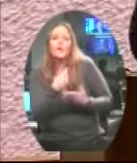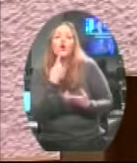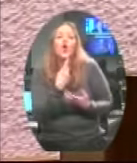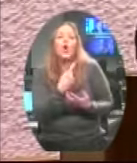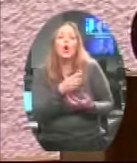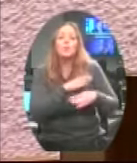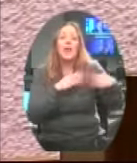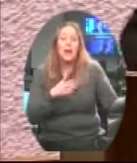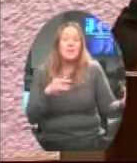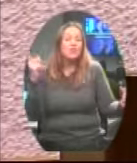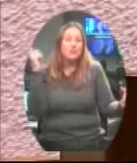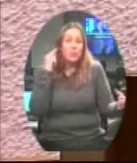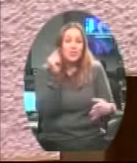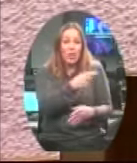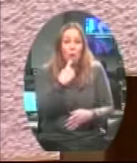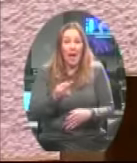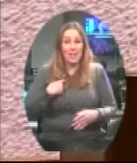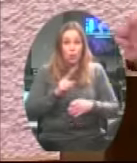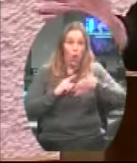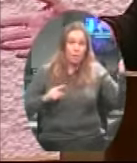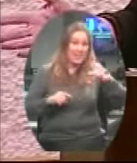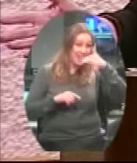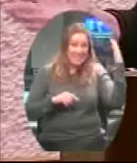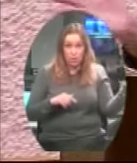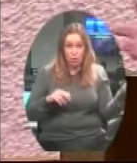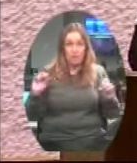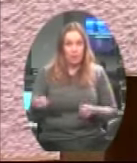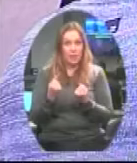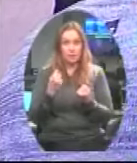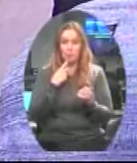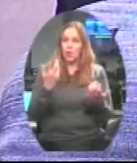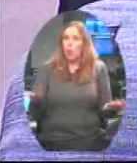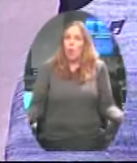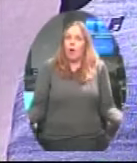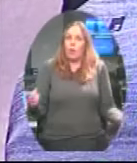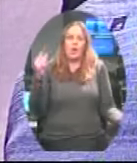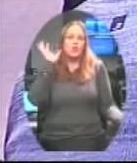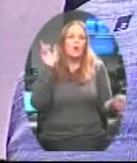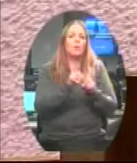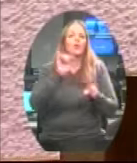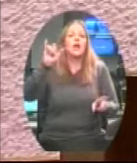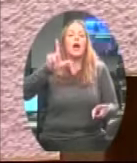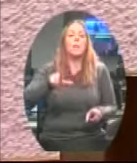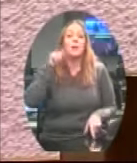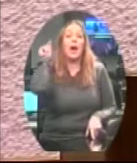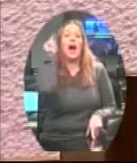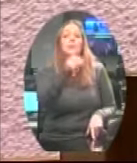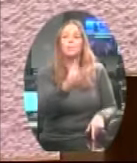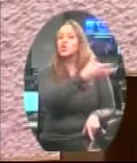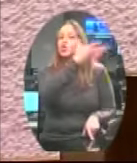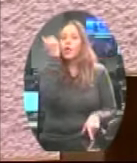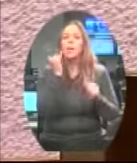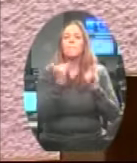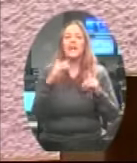שאתה אומר, אנחנו לא הימין הקיצוני ומרץ, אמרתי, וואו, אתה נשמע כמו יאיר לפיד. אתם שכחתם מה זה